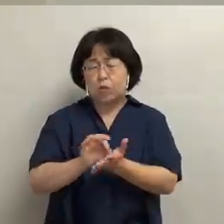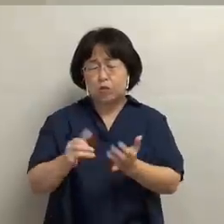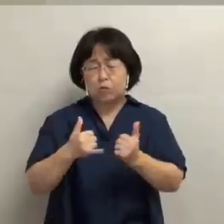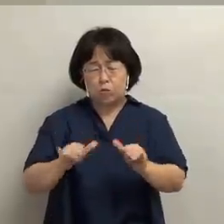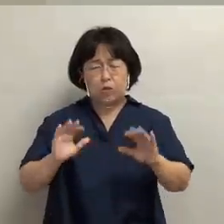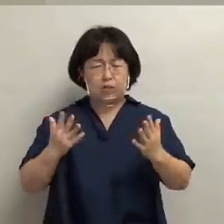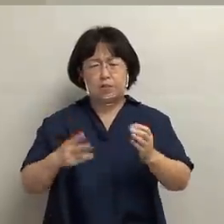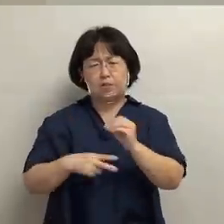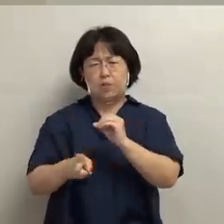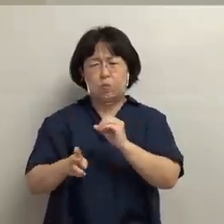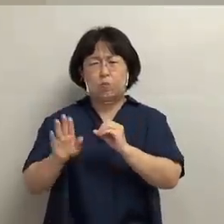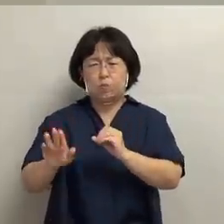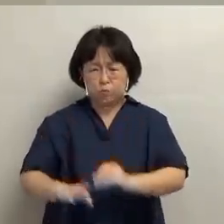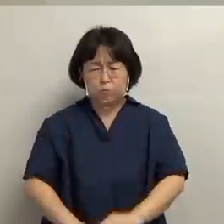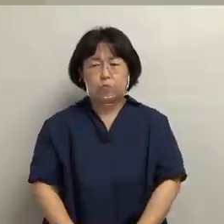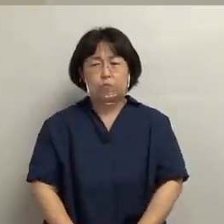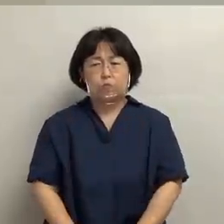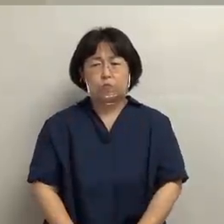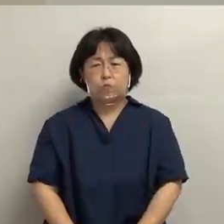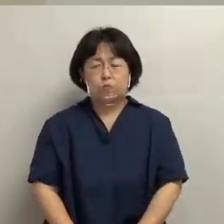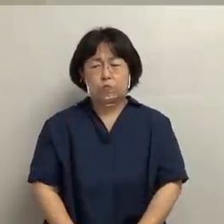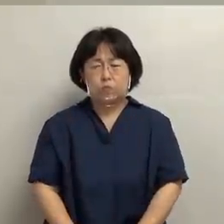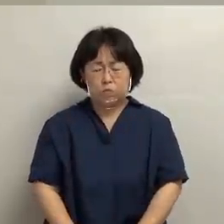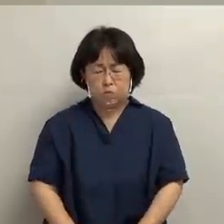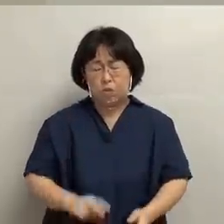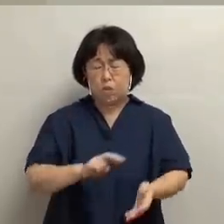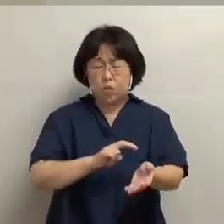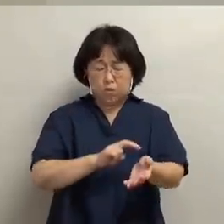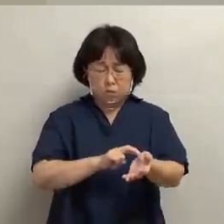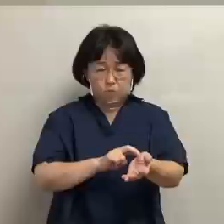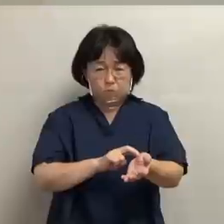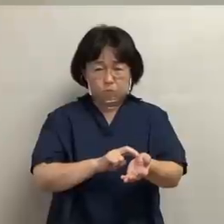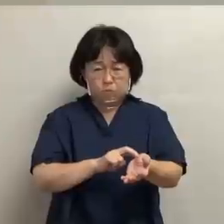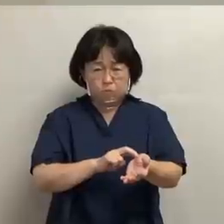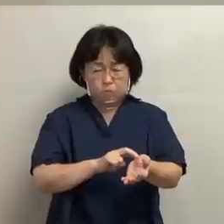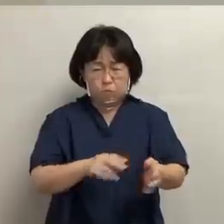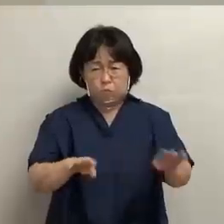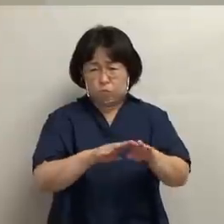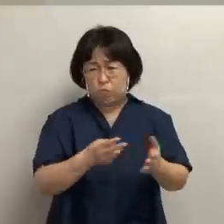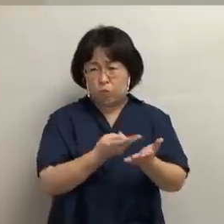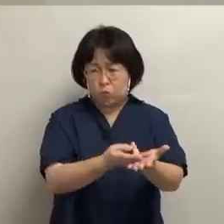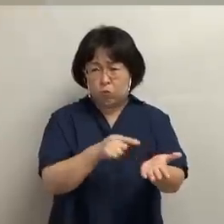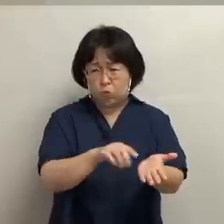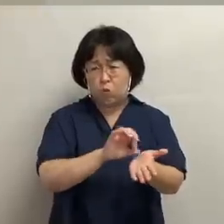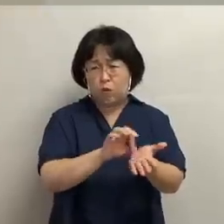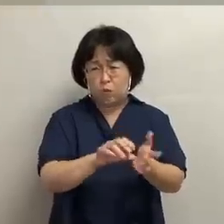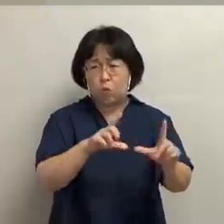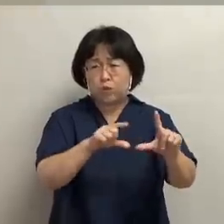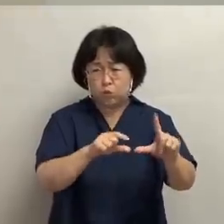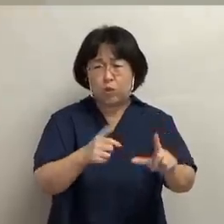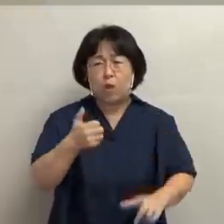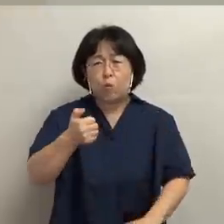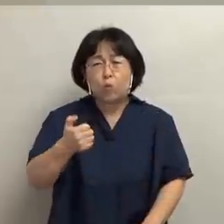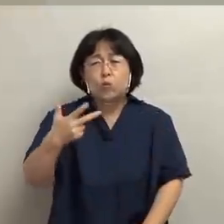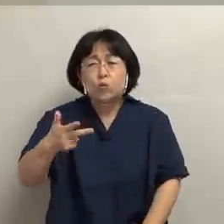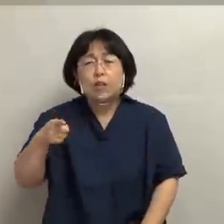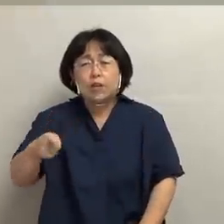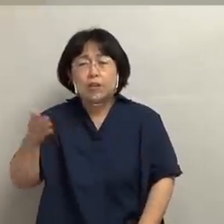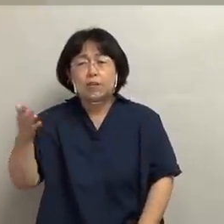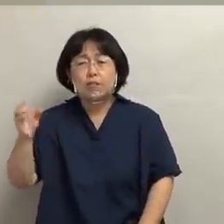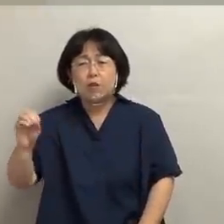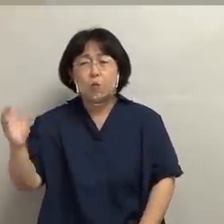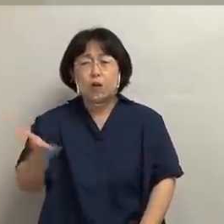おりませんスライド中断の病床の稼働率ですがこれがですね57点名パーセントということで